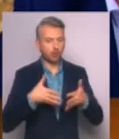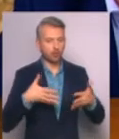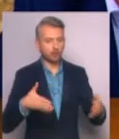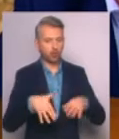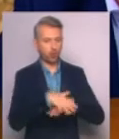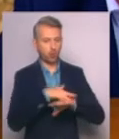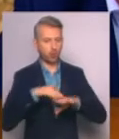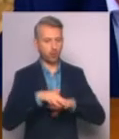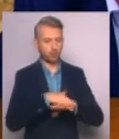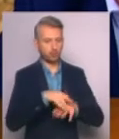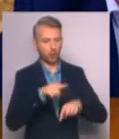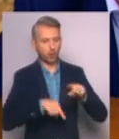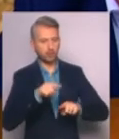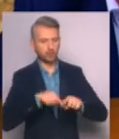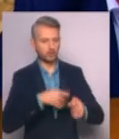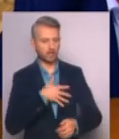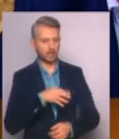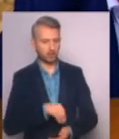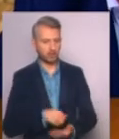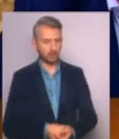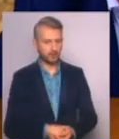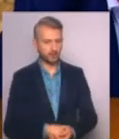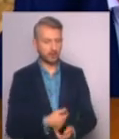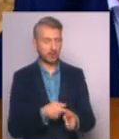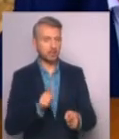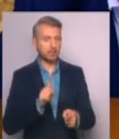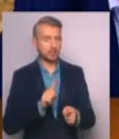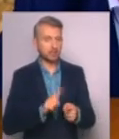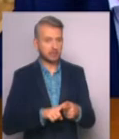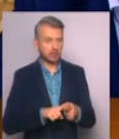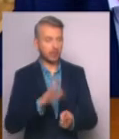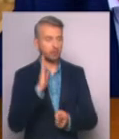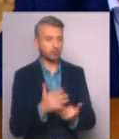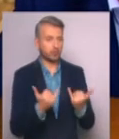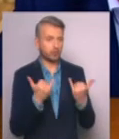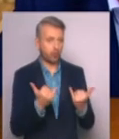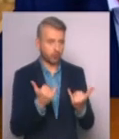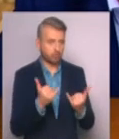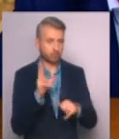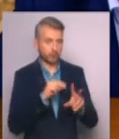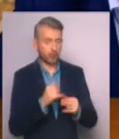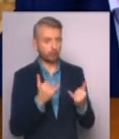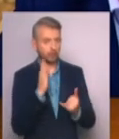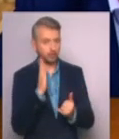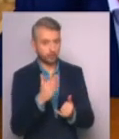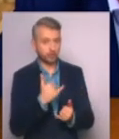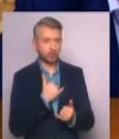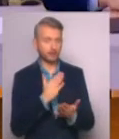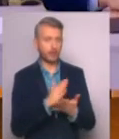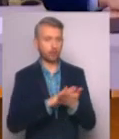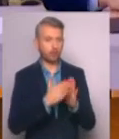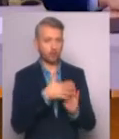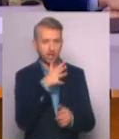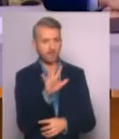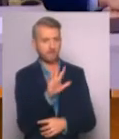колі родичів загиблих. Це буде сьогодні, я сподіваюся, відбудеться. У нас така є домовленість, що ми о 5-й